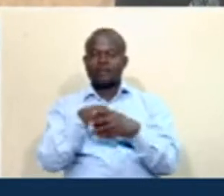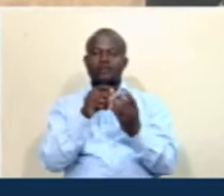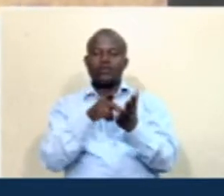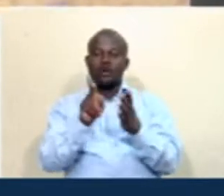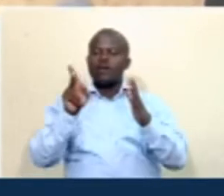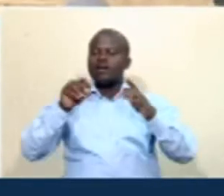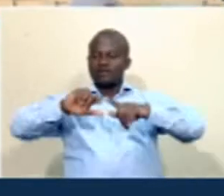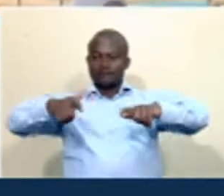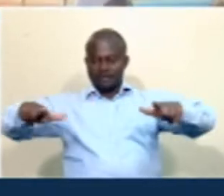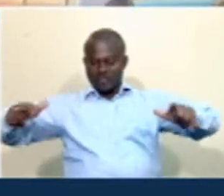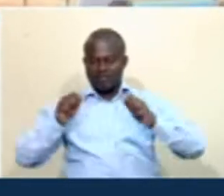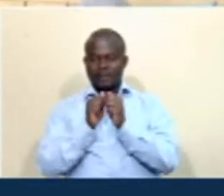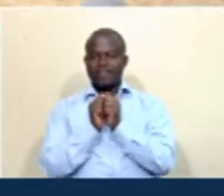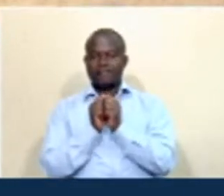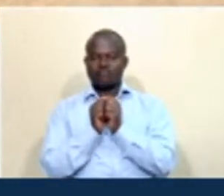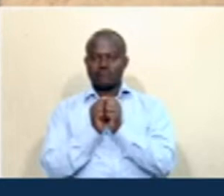n'umurima,